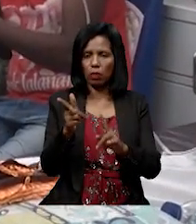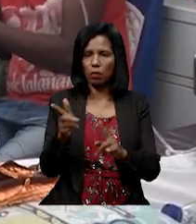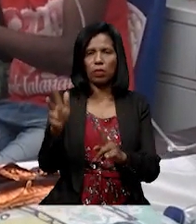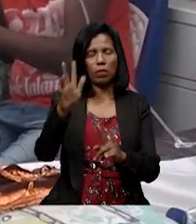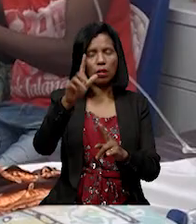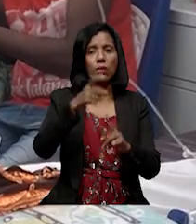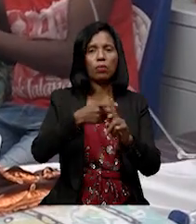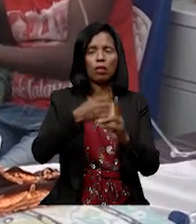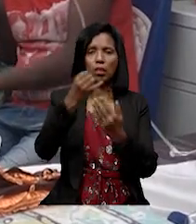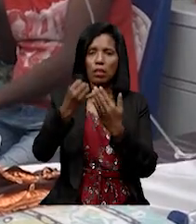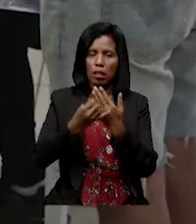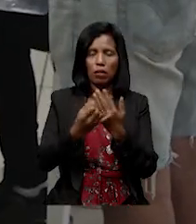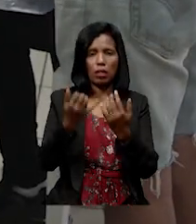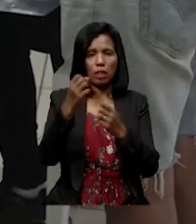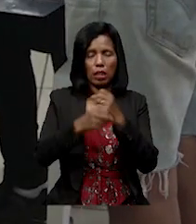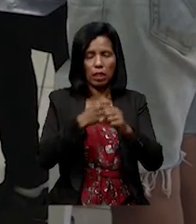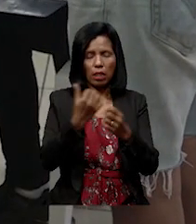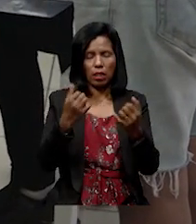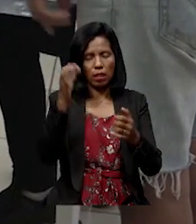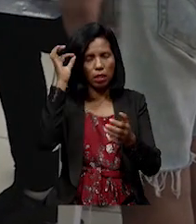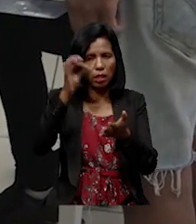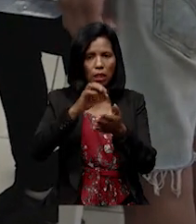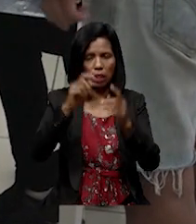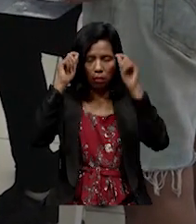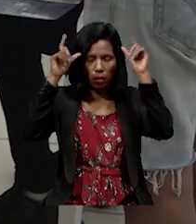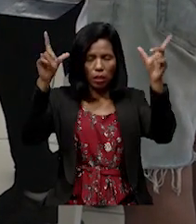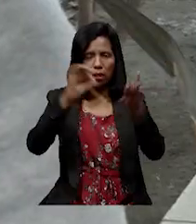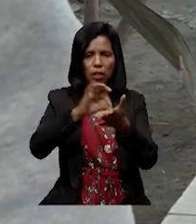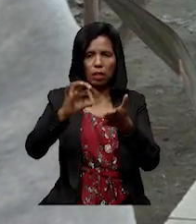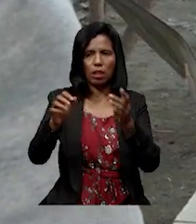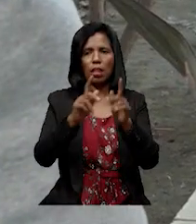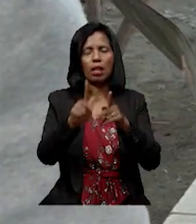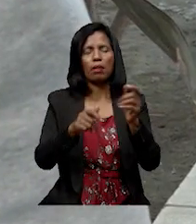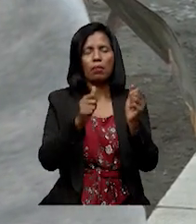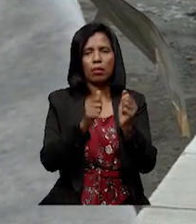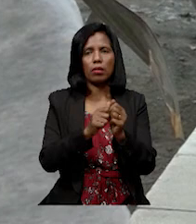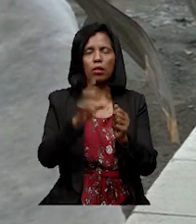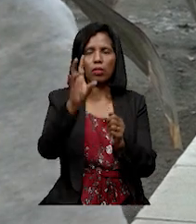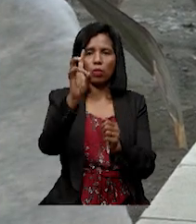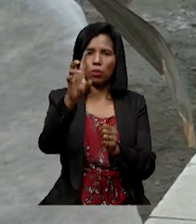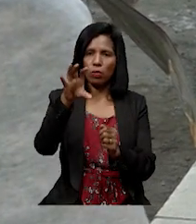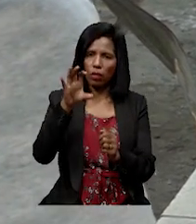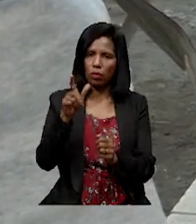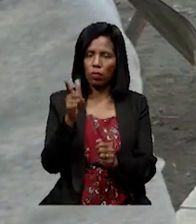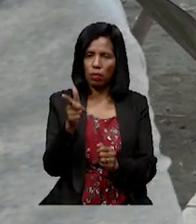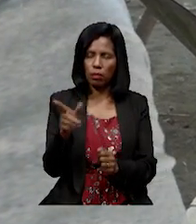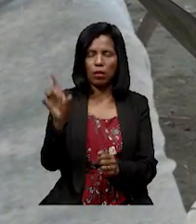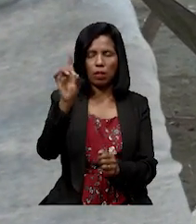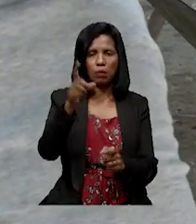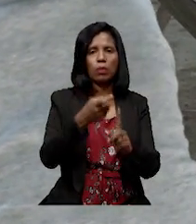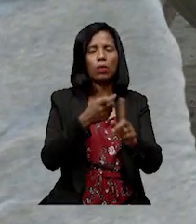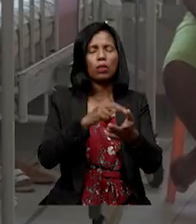fulan janeiro tinangne timor leste resista ona kazu dengue hamutuk atusitu ronulu resinwalu husi numero